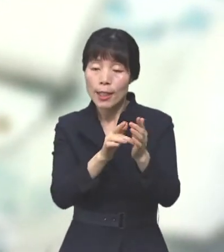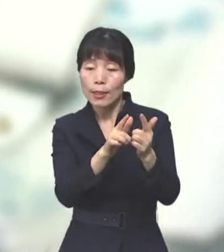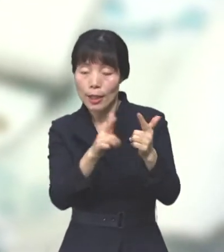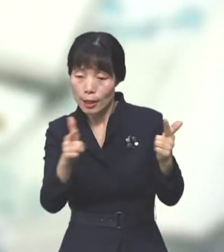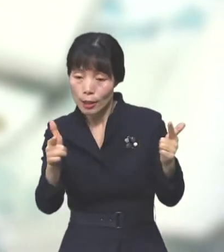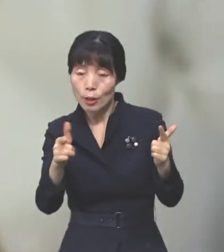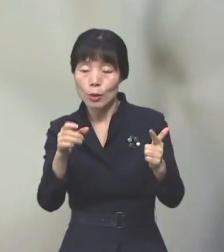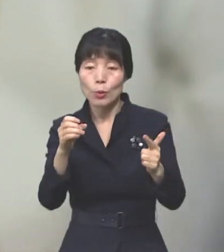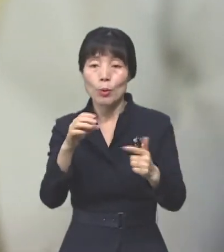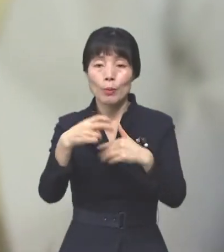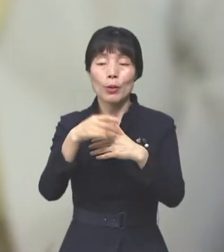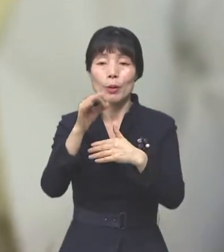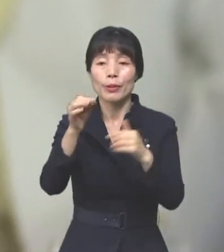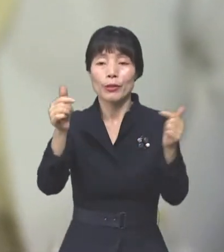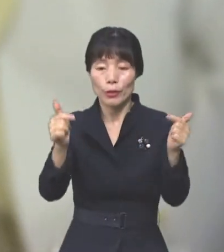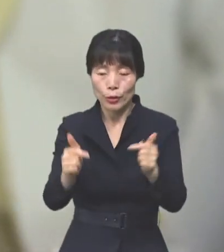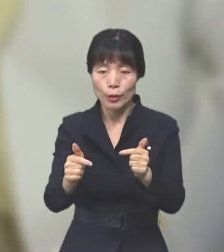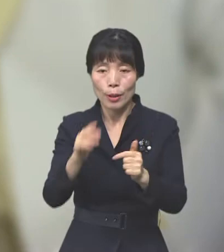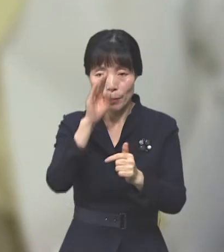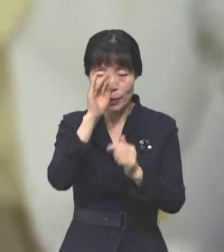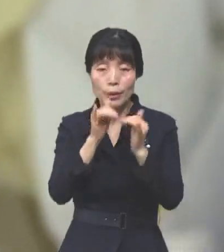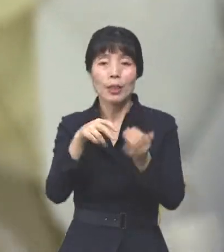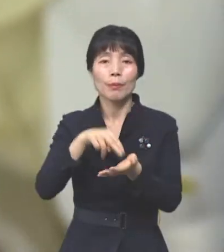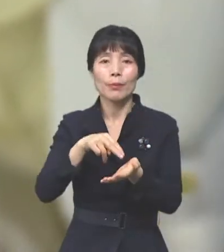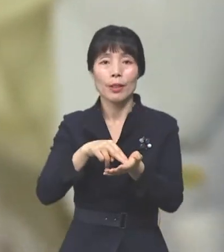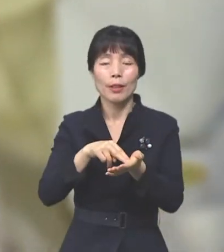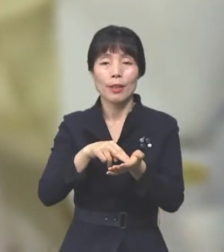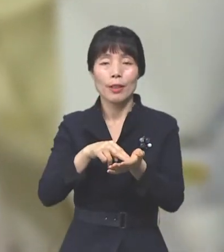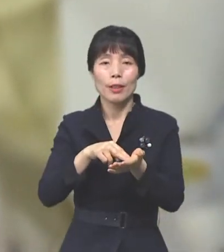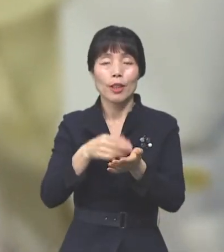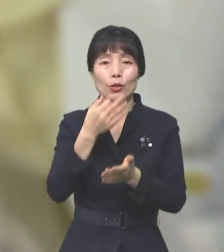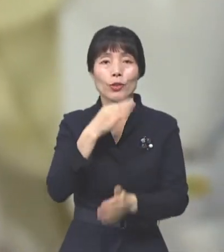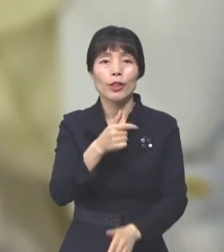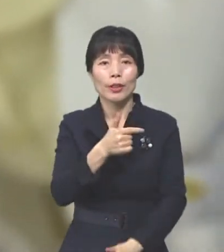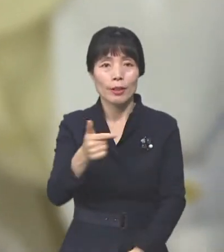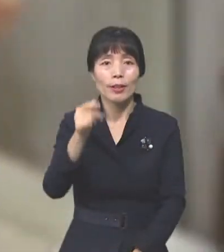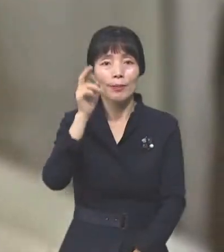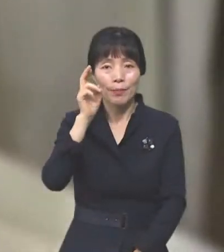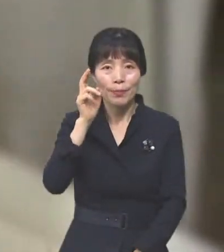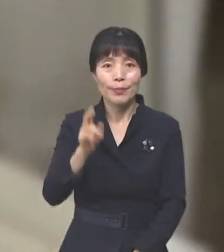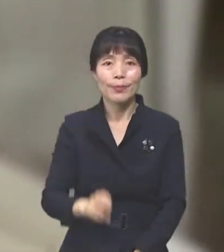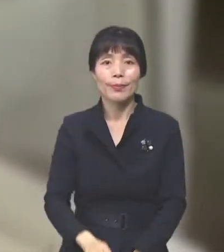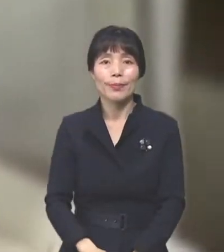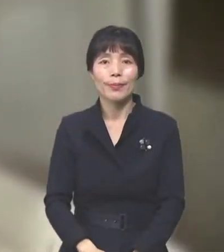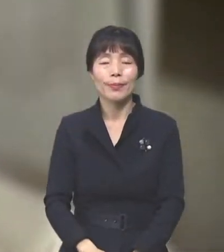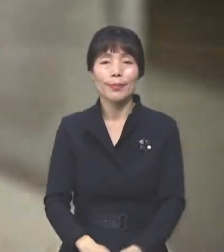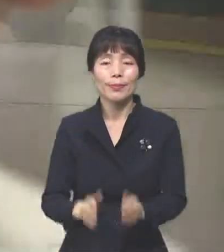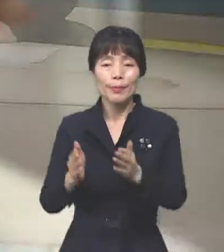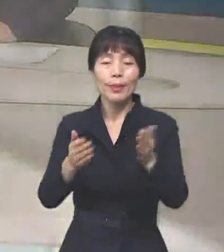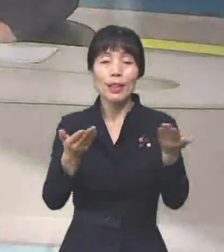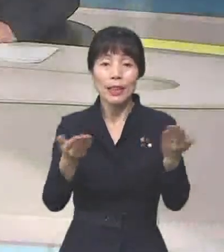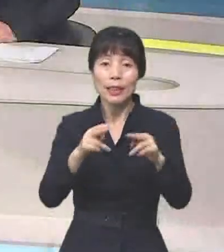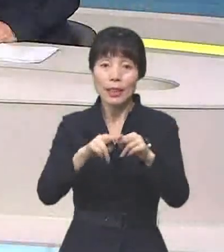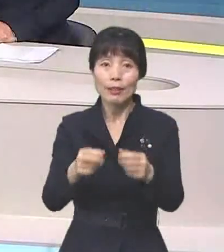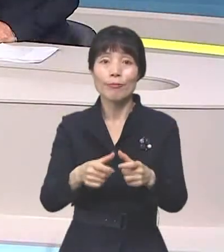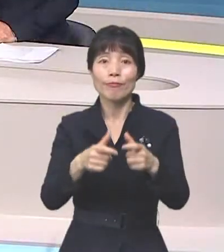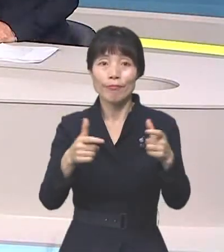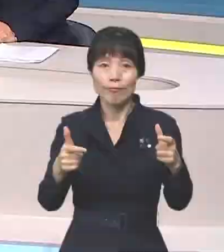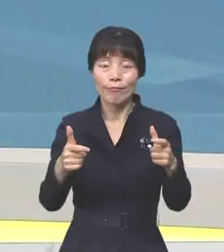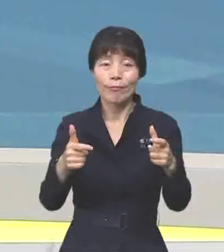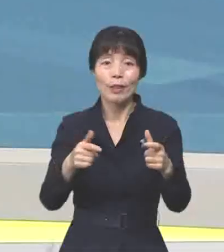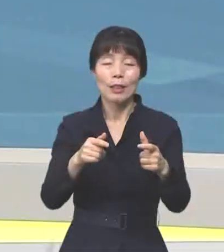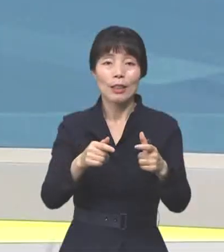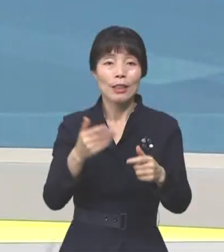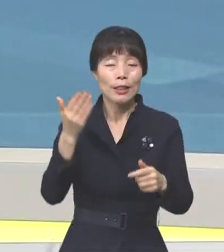의료비용을 절감할 수 있어 환자 편의 증진에 크게 기여할 것으로 기대하고 있습니다. 네, 다음은 일자리 경제 정책을 좀